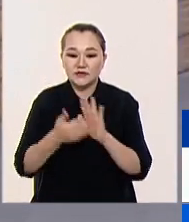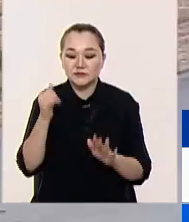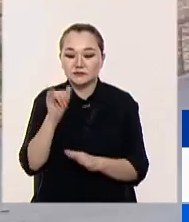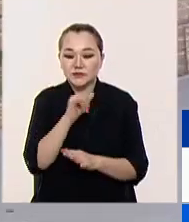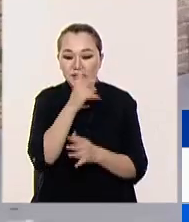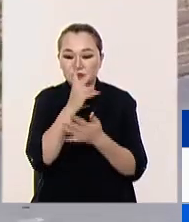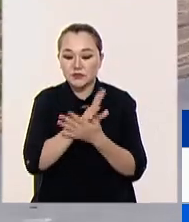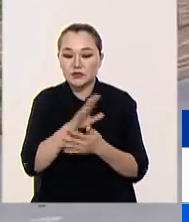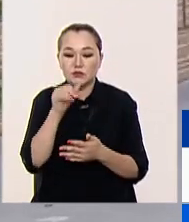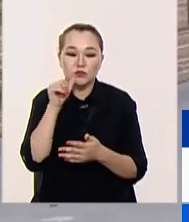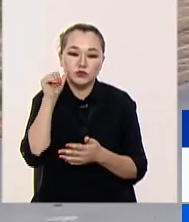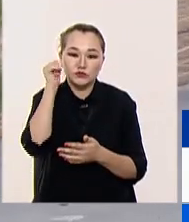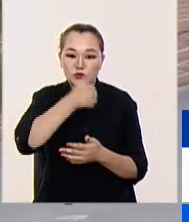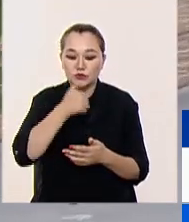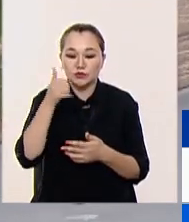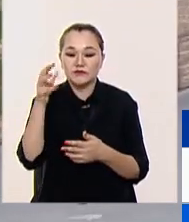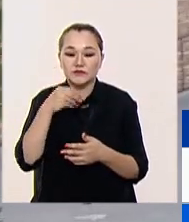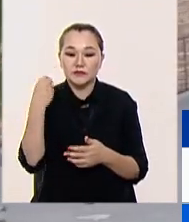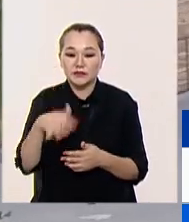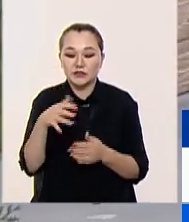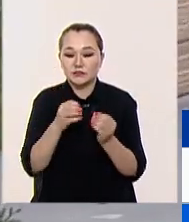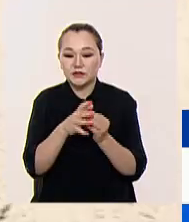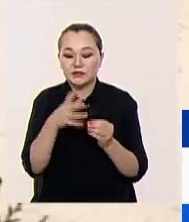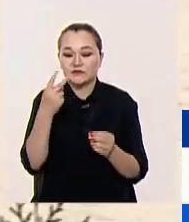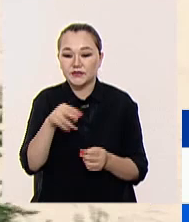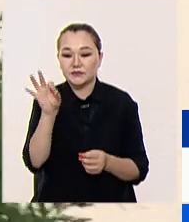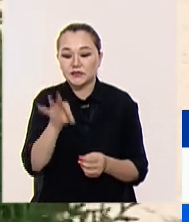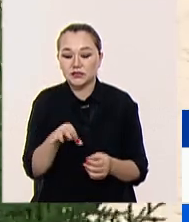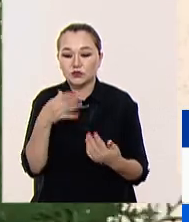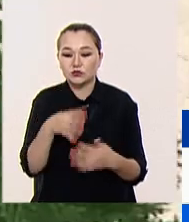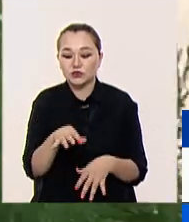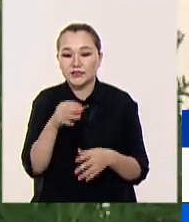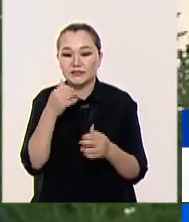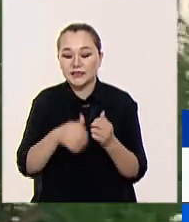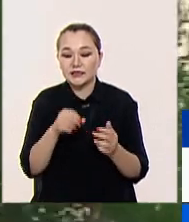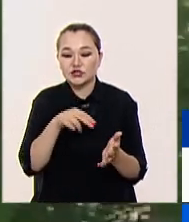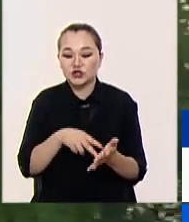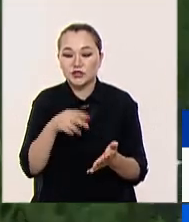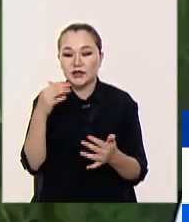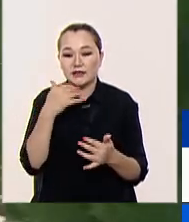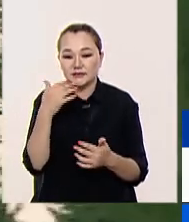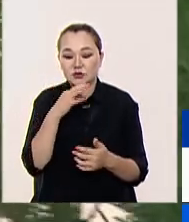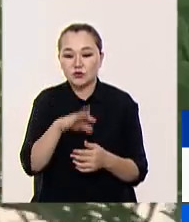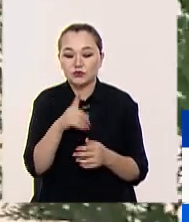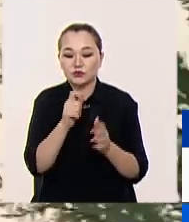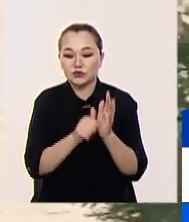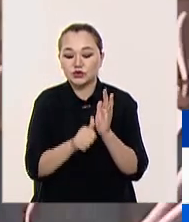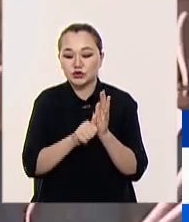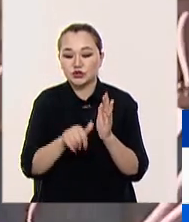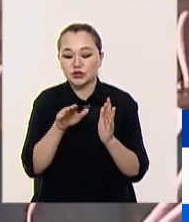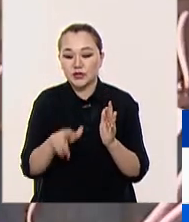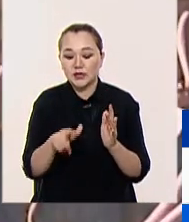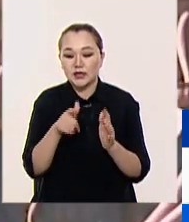на то, что с прошлого года кондиционеры подорожали на 15-20%. Средний чек на кондиционер начинается от 160 тысяч